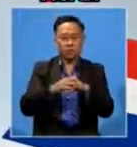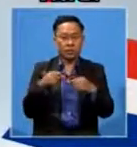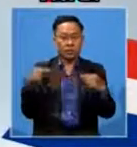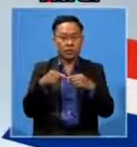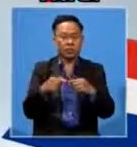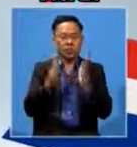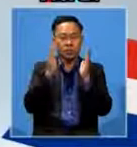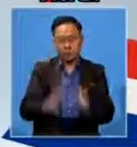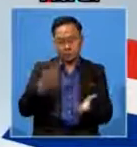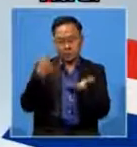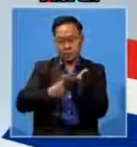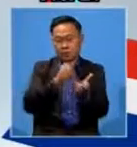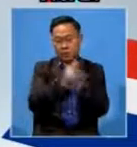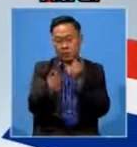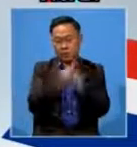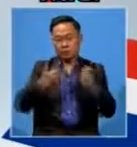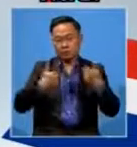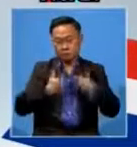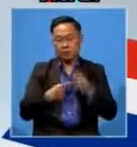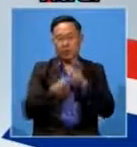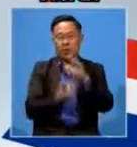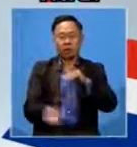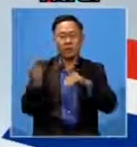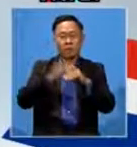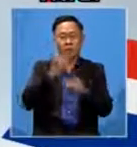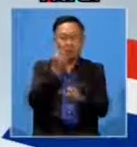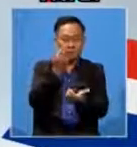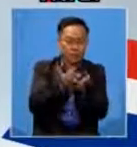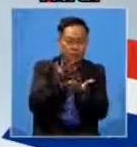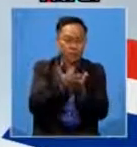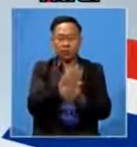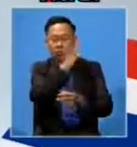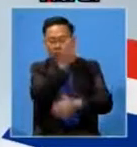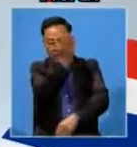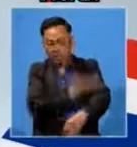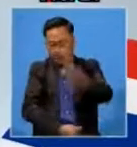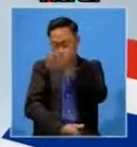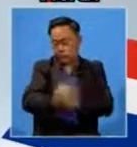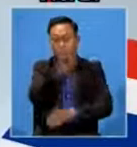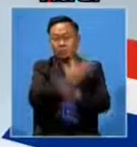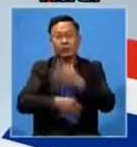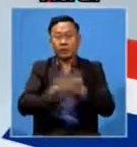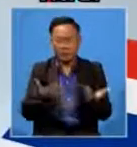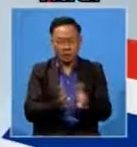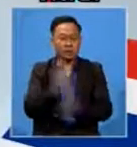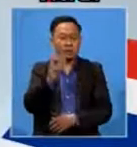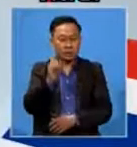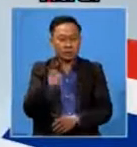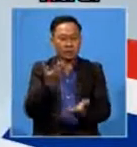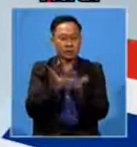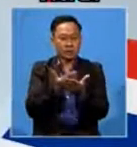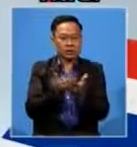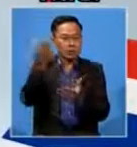ตนทั้งการเพิ่มอัตราค่าทดแทนกรณีสูญเสียอวัยวะทุพพลภาพและตายจากร้อยละ60